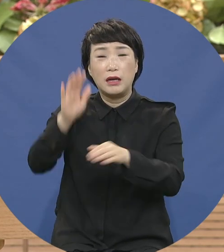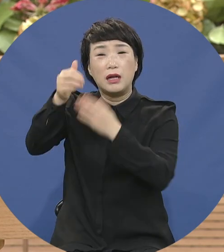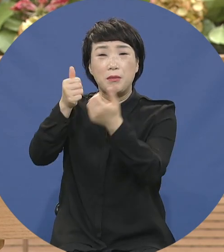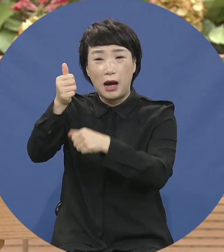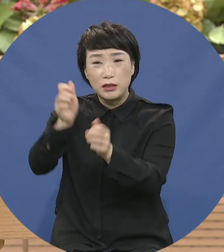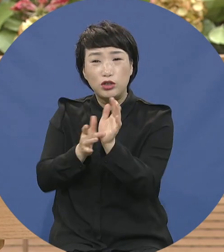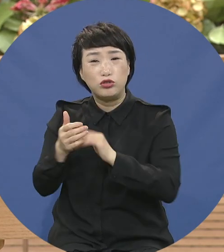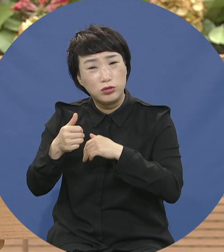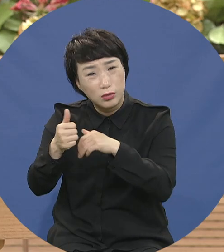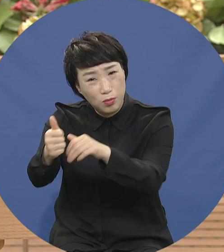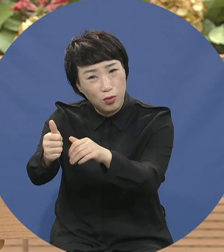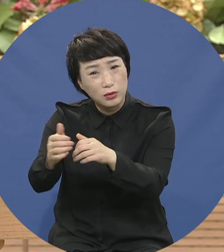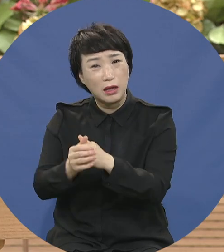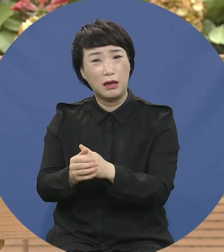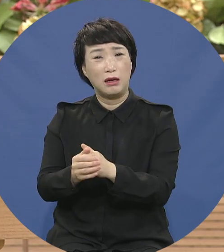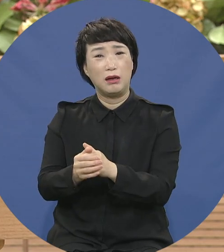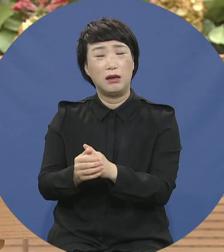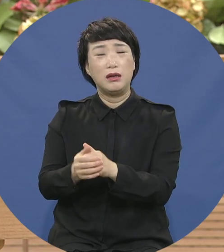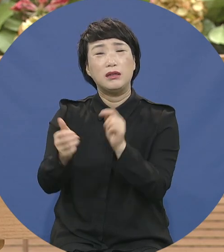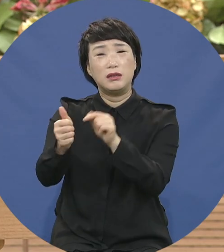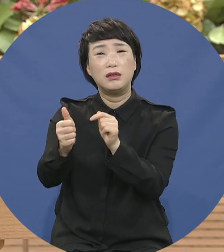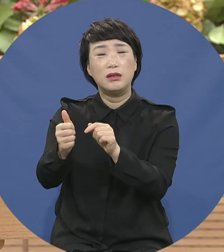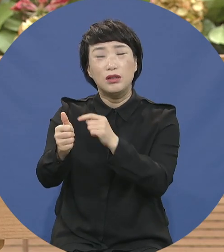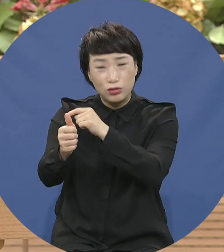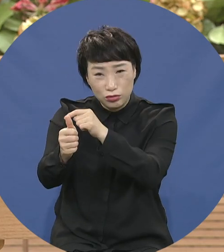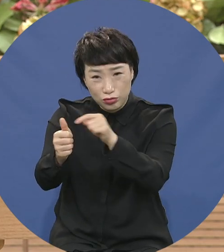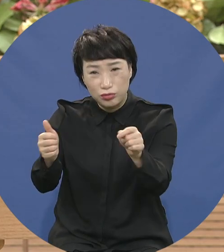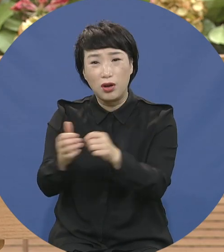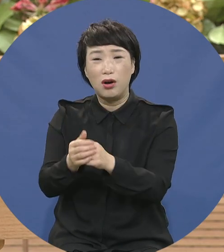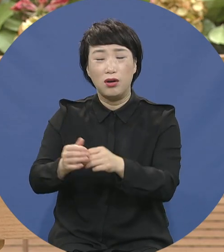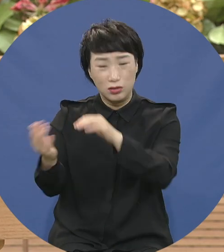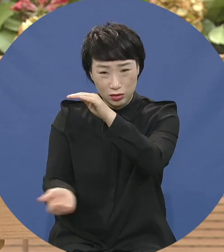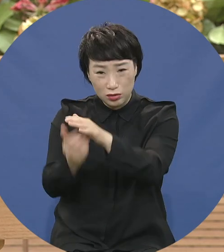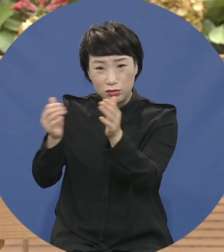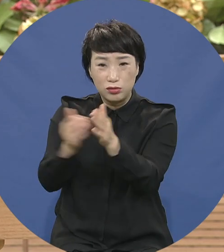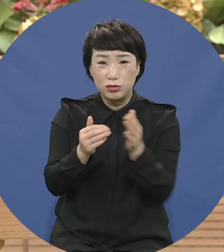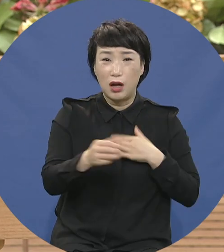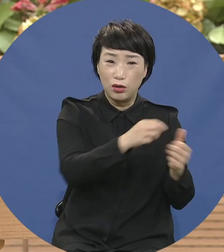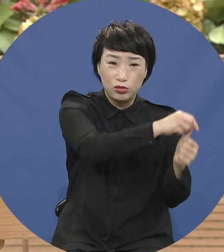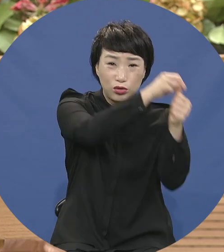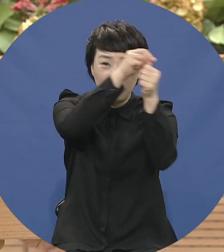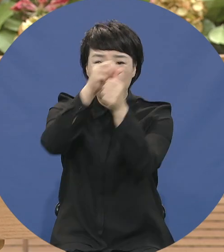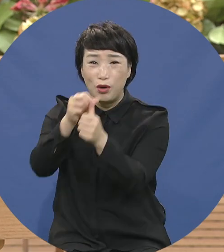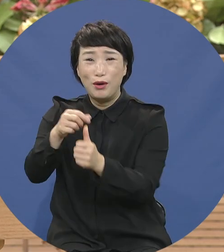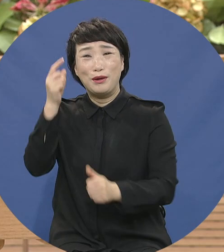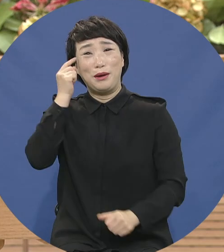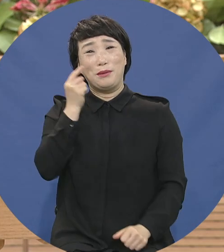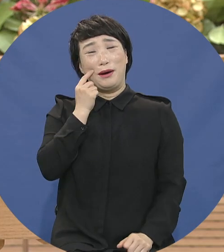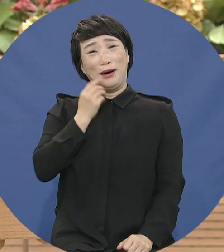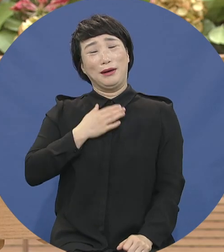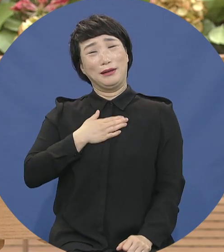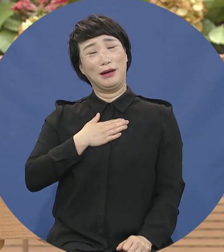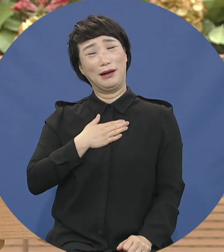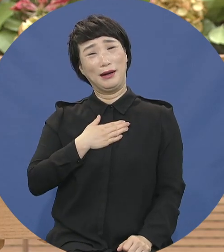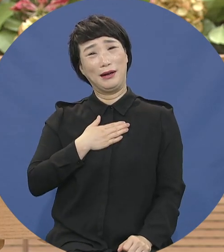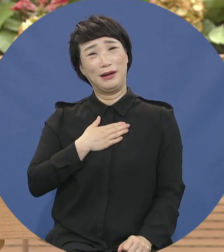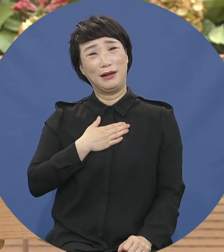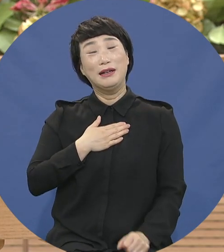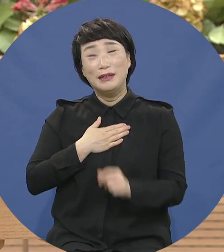하나님의 아들 예수 그리스도에게 죽여서 이루시고 나를 살렸으니